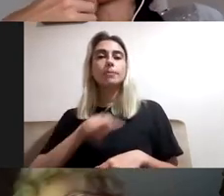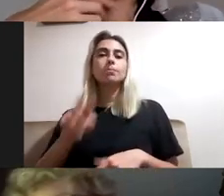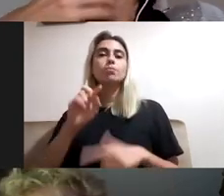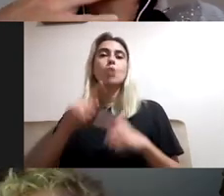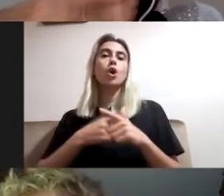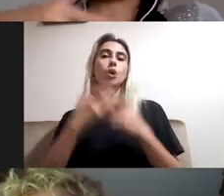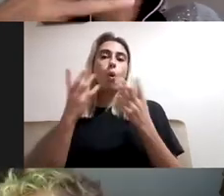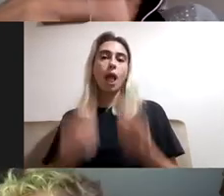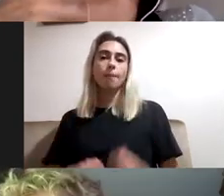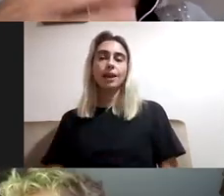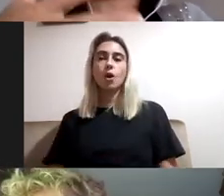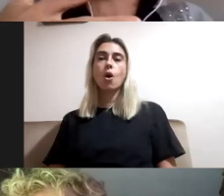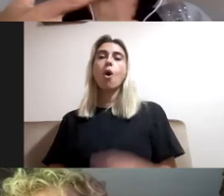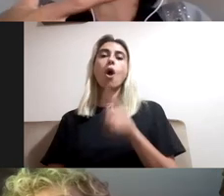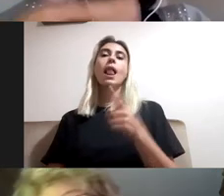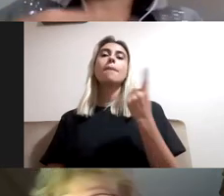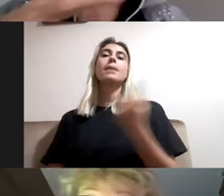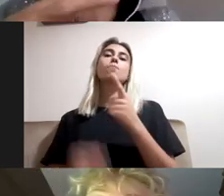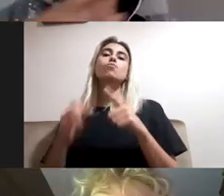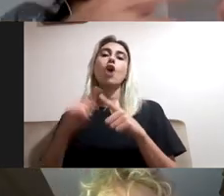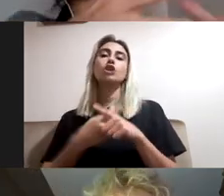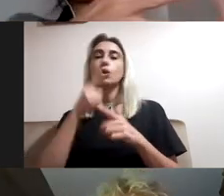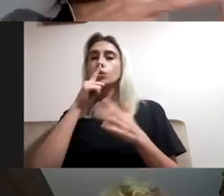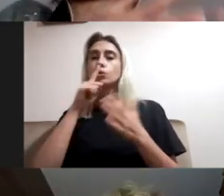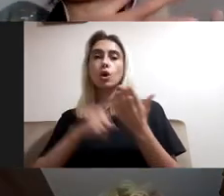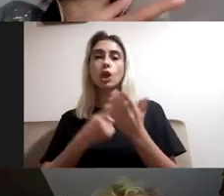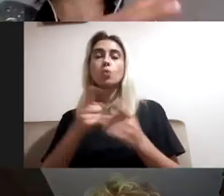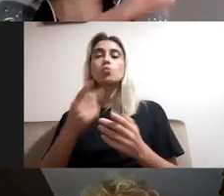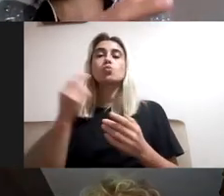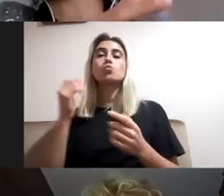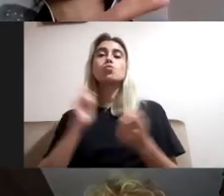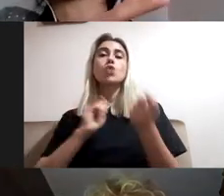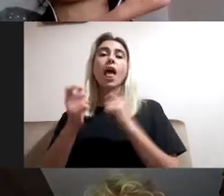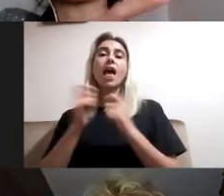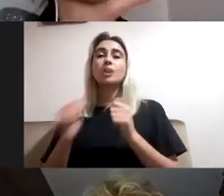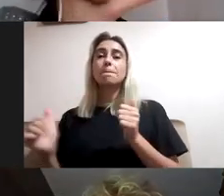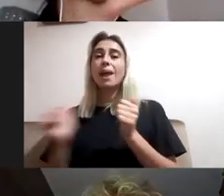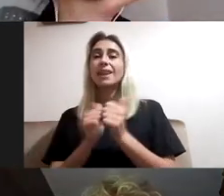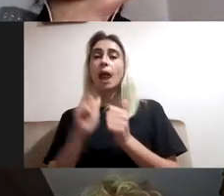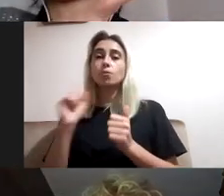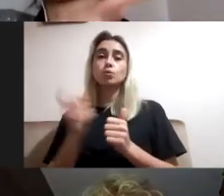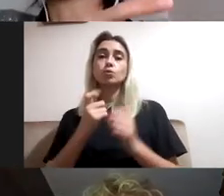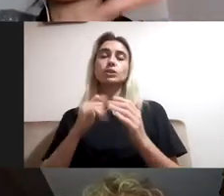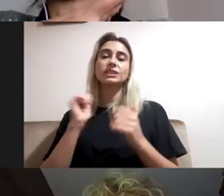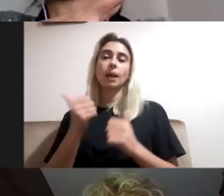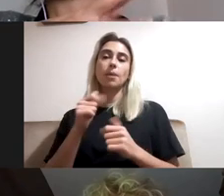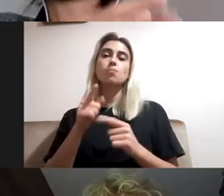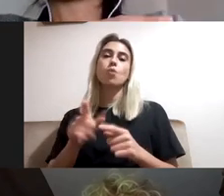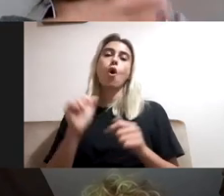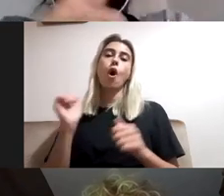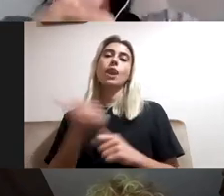olabiliyor. Öyle bir proje noktasında uygulayıcı bir partner bulduğunuz andan itibaren aslında bu şey önemli